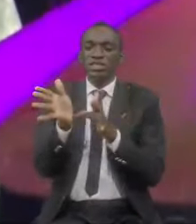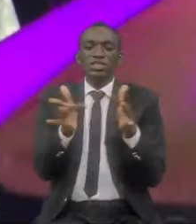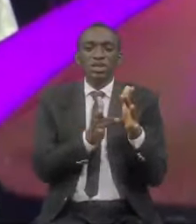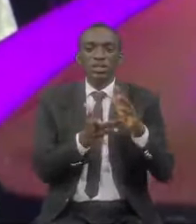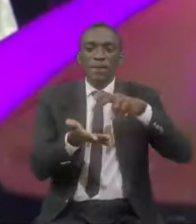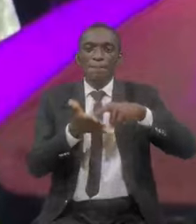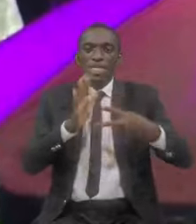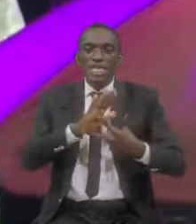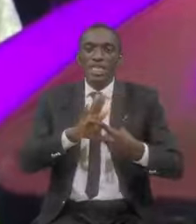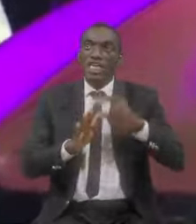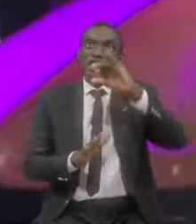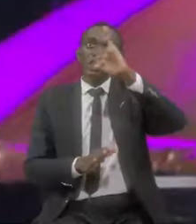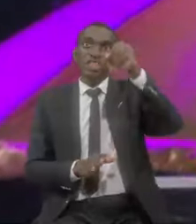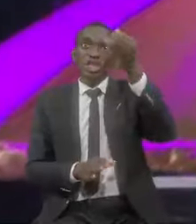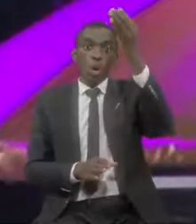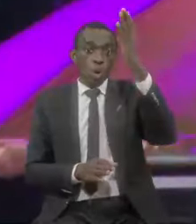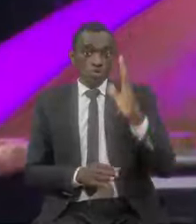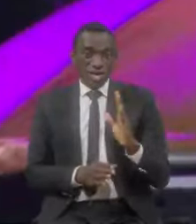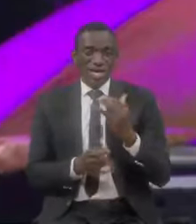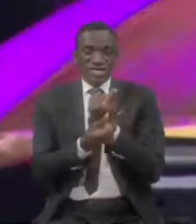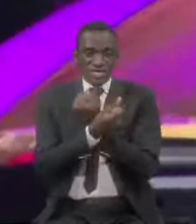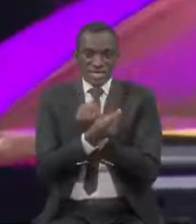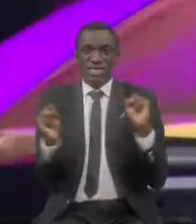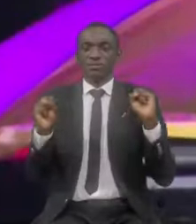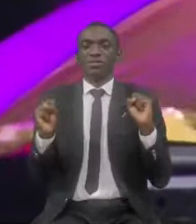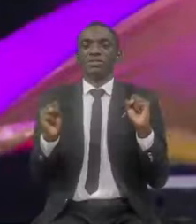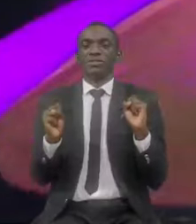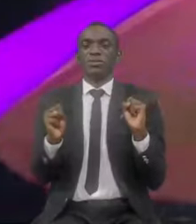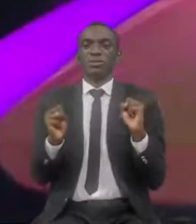sauve. Alors c'est dit là-bas.